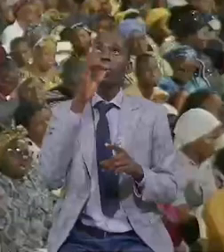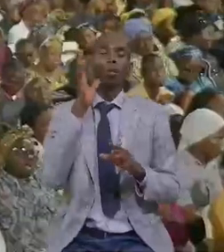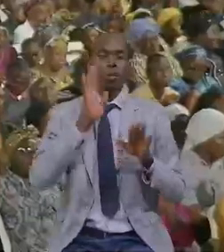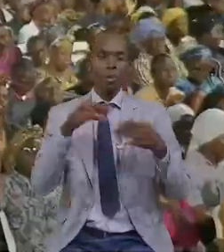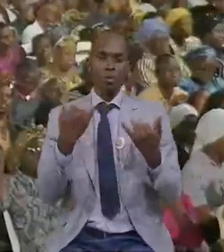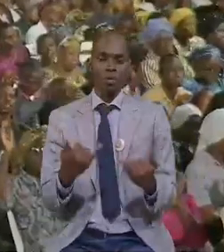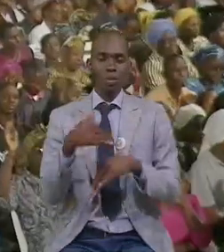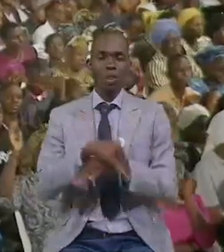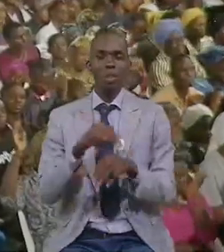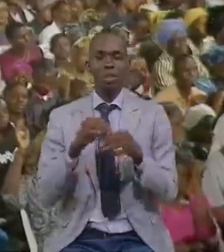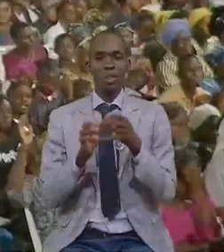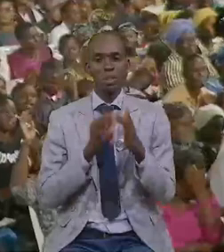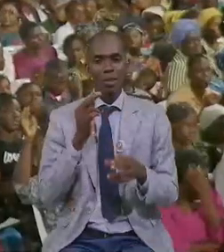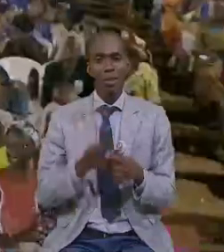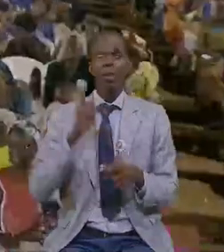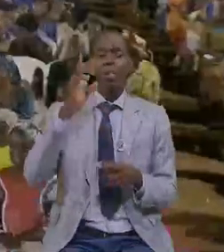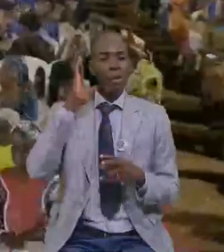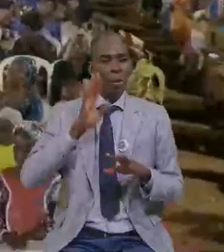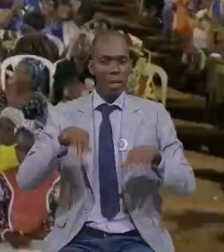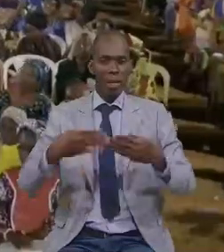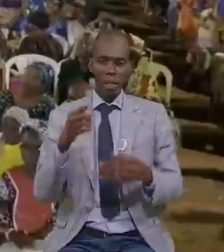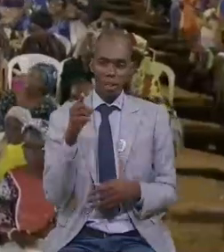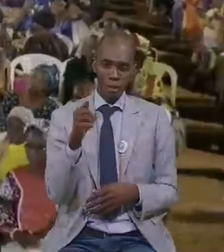t'accordera. Il te le donnera.